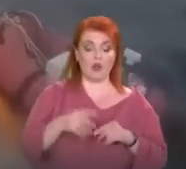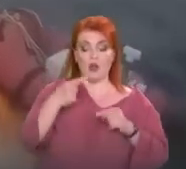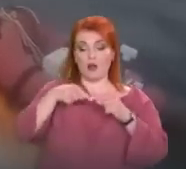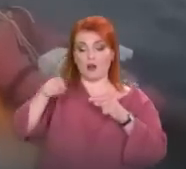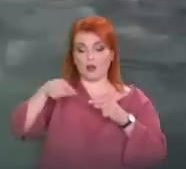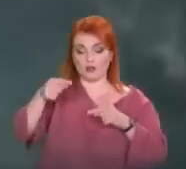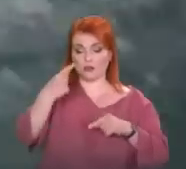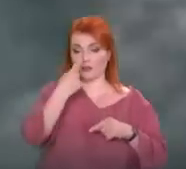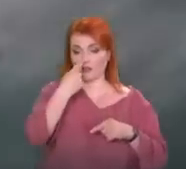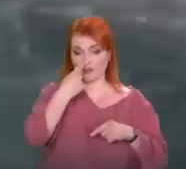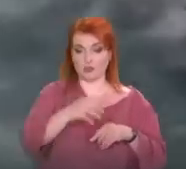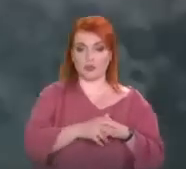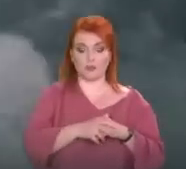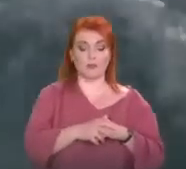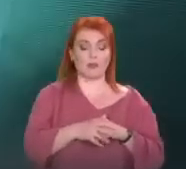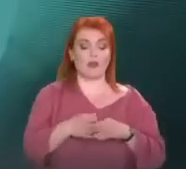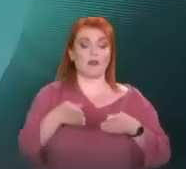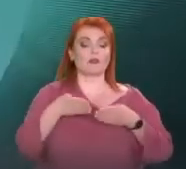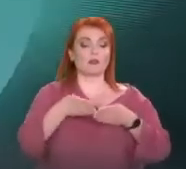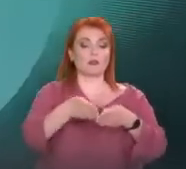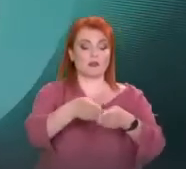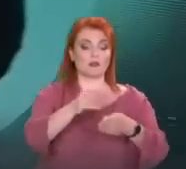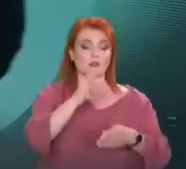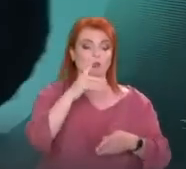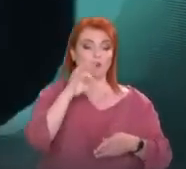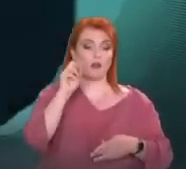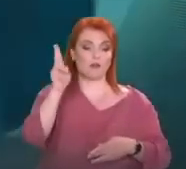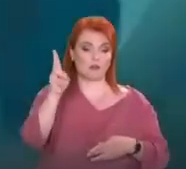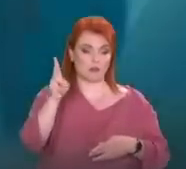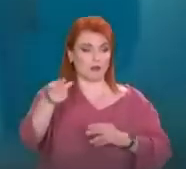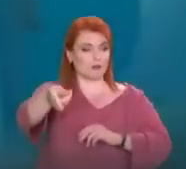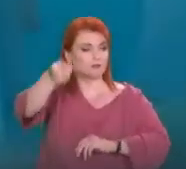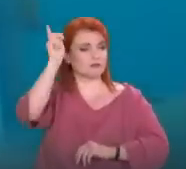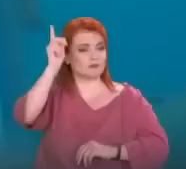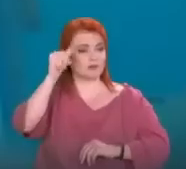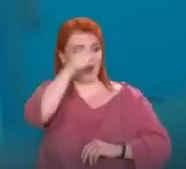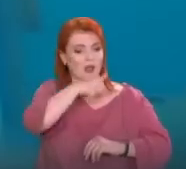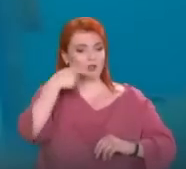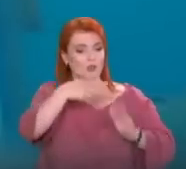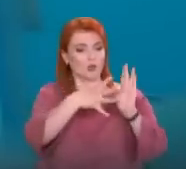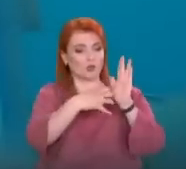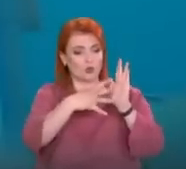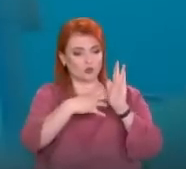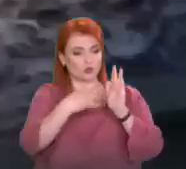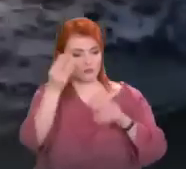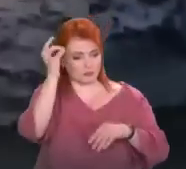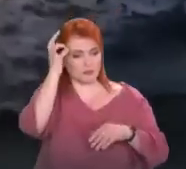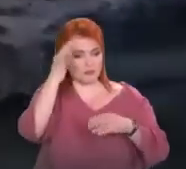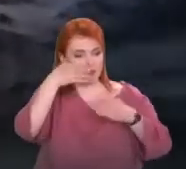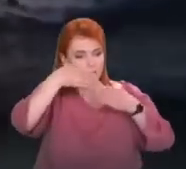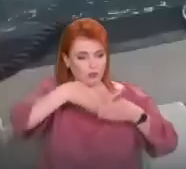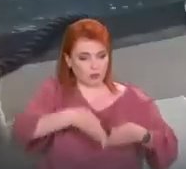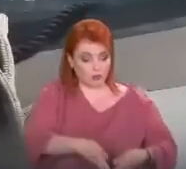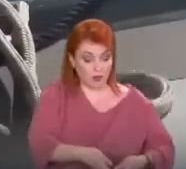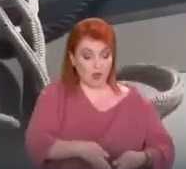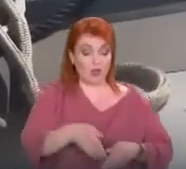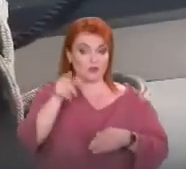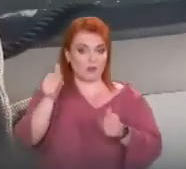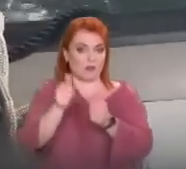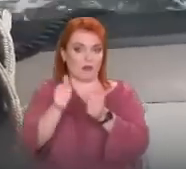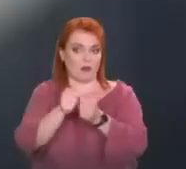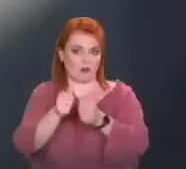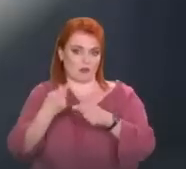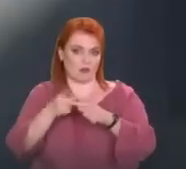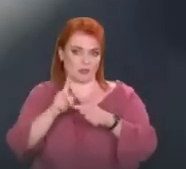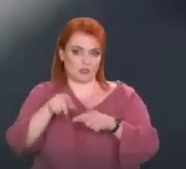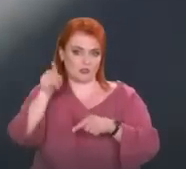în Atlanticul de Nord. A doua anchetă a fost deschisă de către Jandarmeria Regală Canadiană. Aceștia urmează să afle răspunsuri despre ce s-a întâmplat în